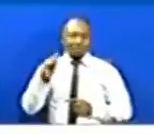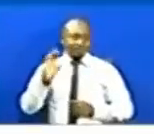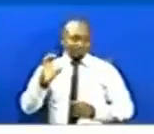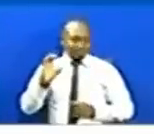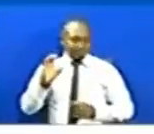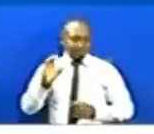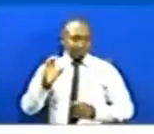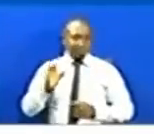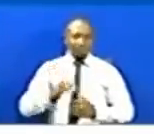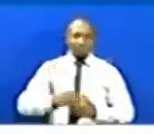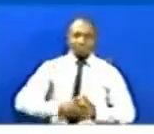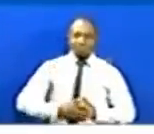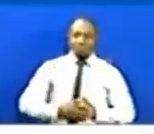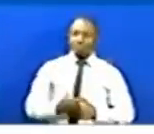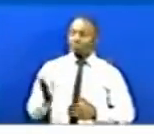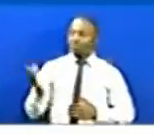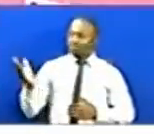TBC.